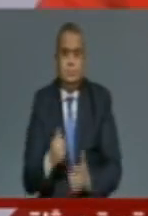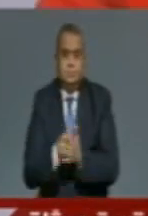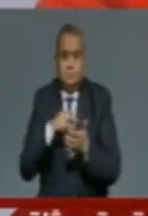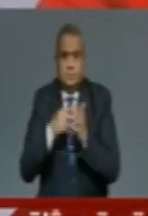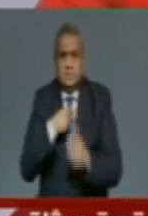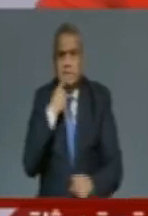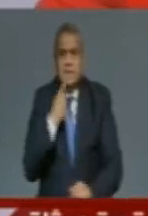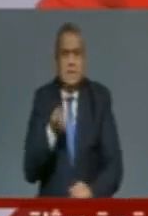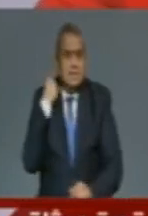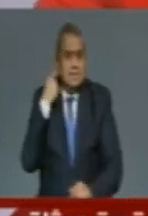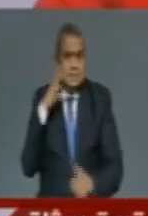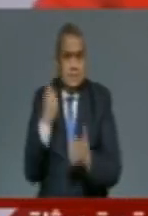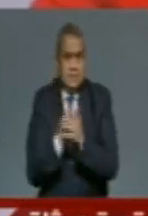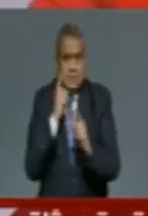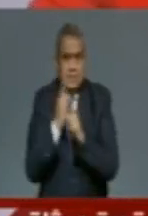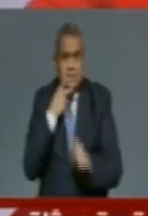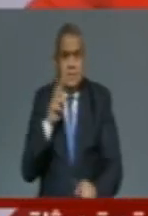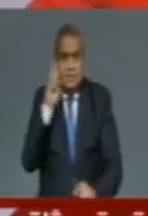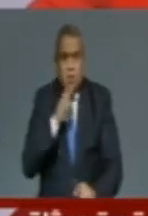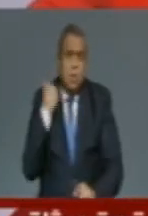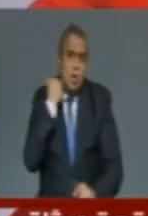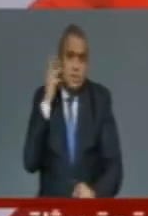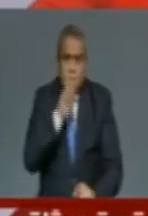حضرنا كوب 27